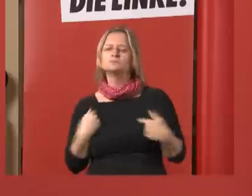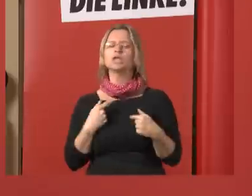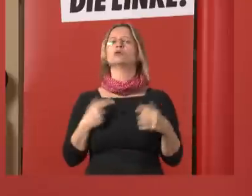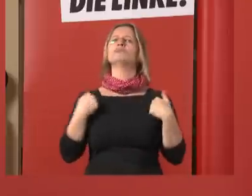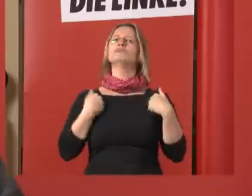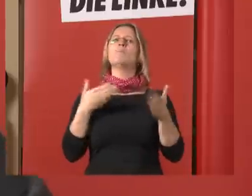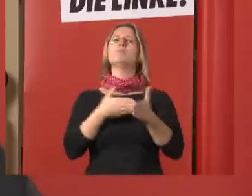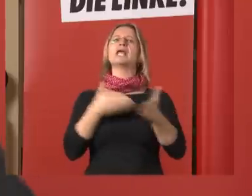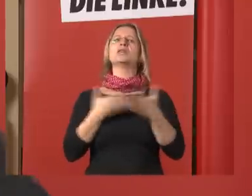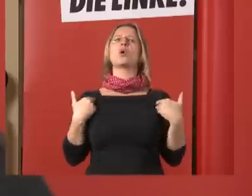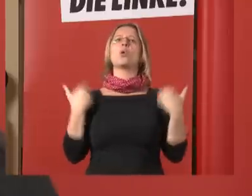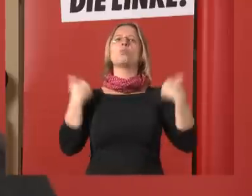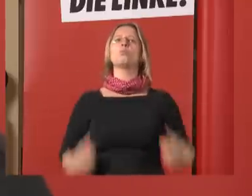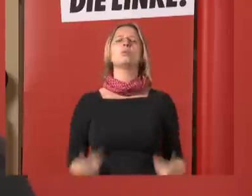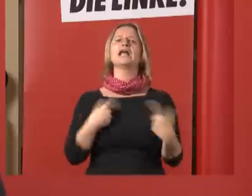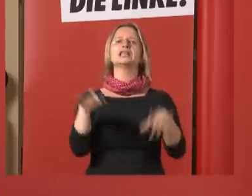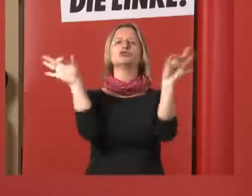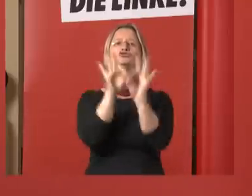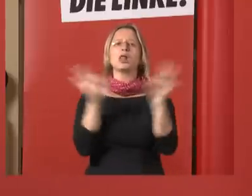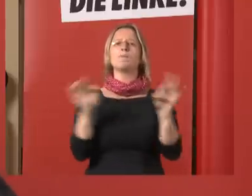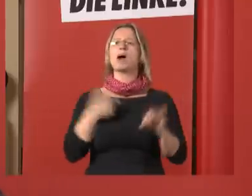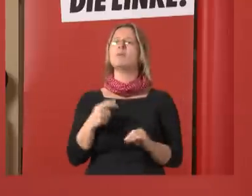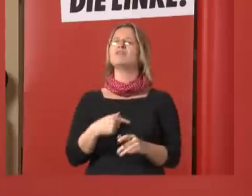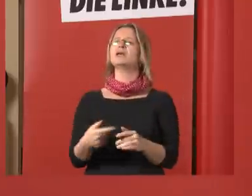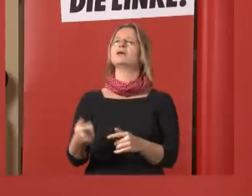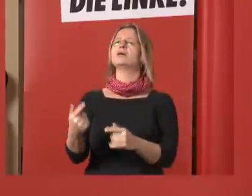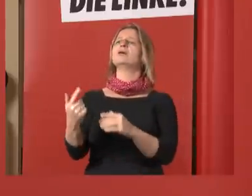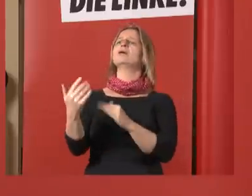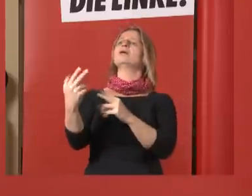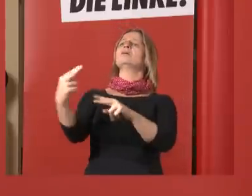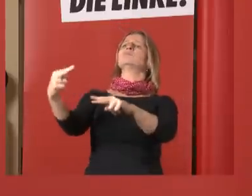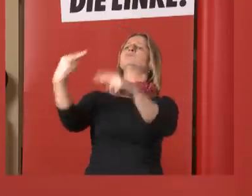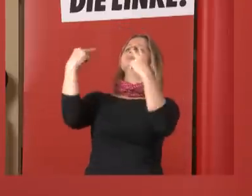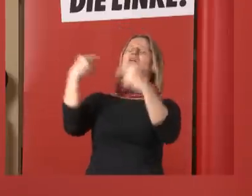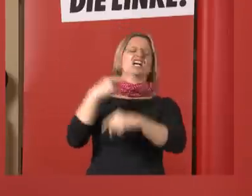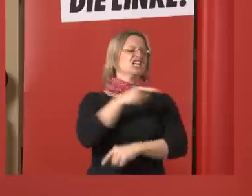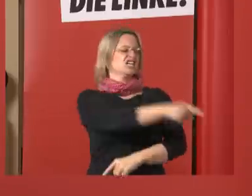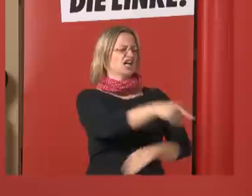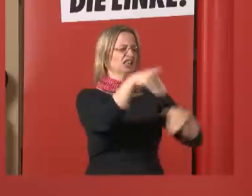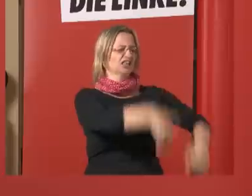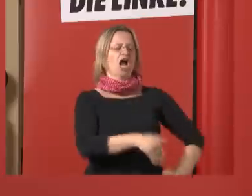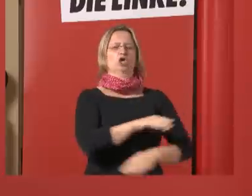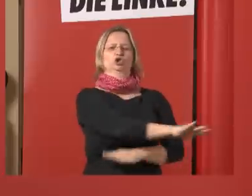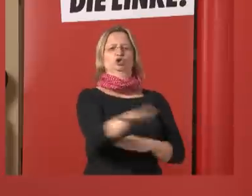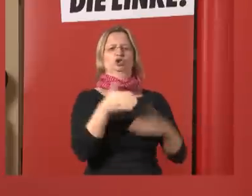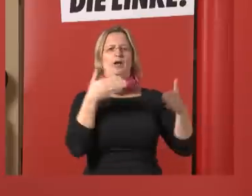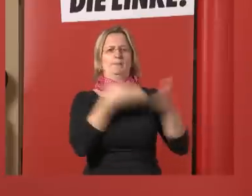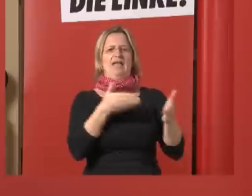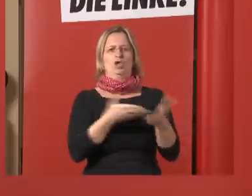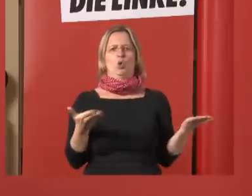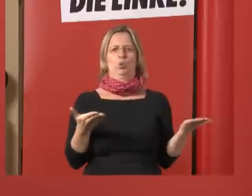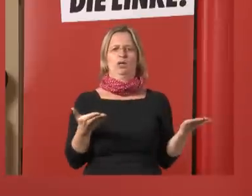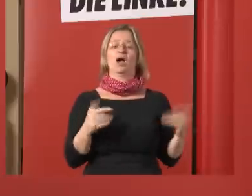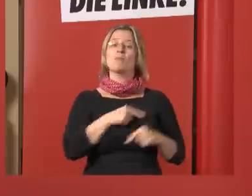es ist nicht schlimm, behindert zu sein, schlimm ist es, behindert zu werden. Und die Staaten, die sich dieser Konvention